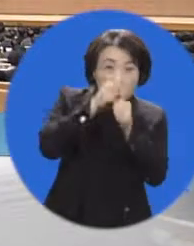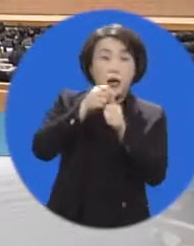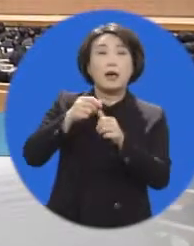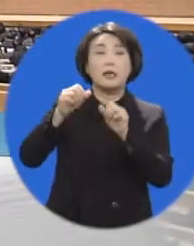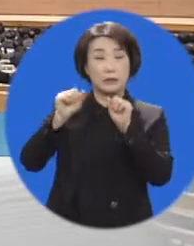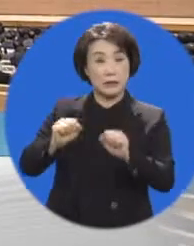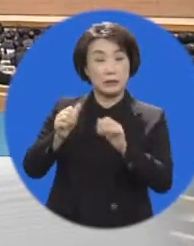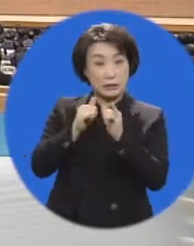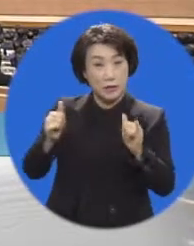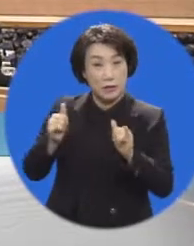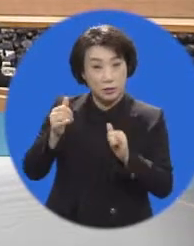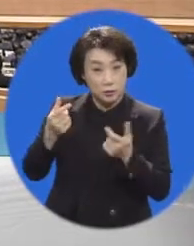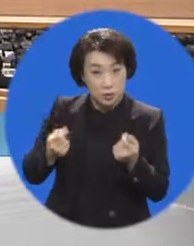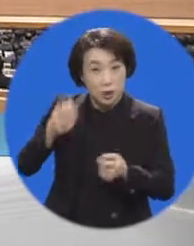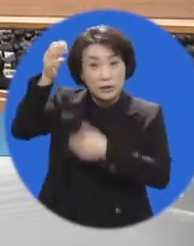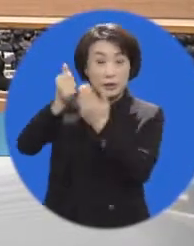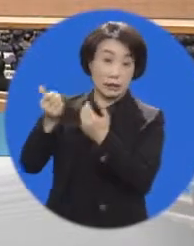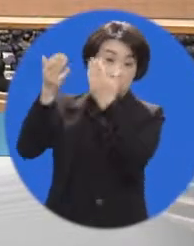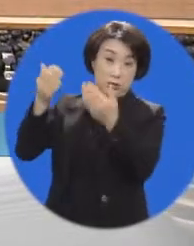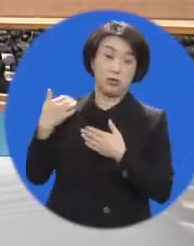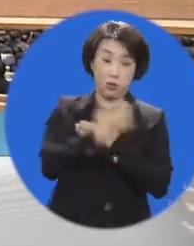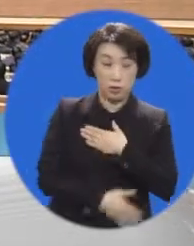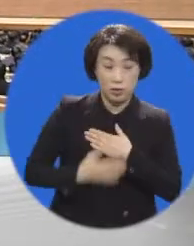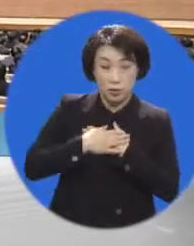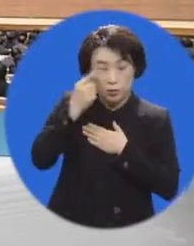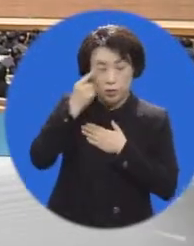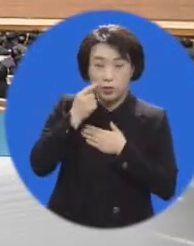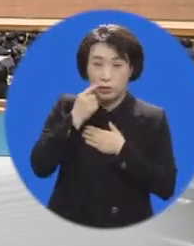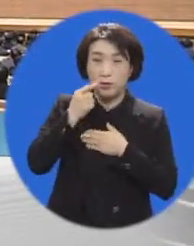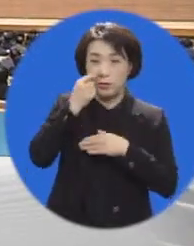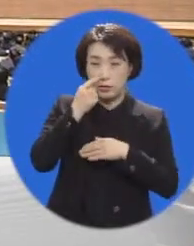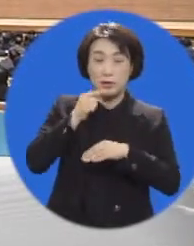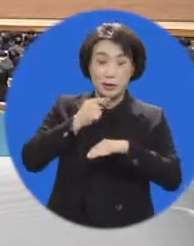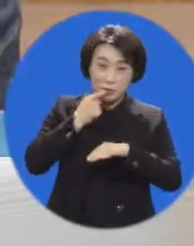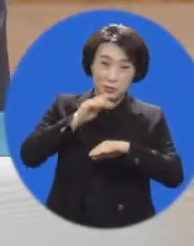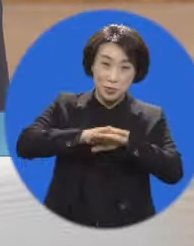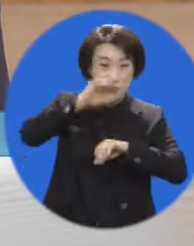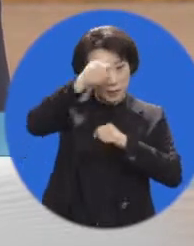드리며 너희 지체를 의의 병기로 하나님께 드리라. 자,